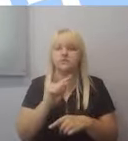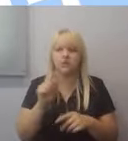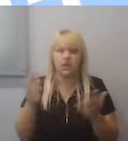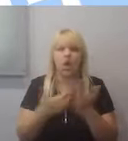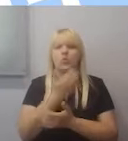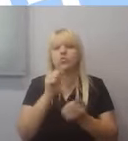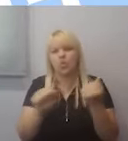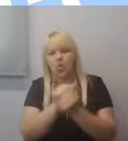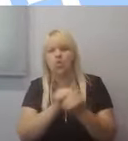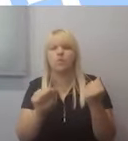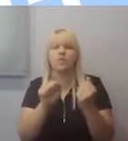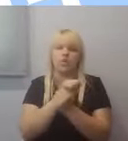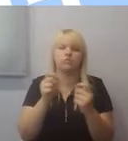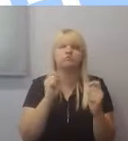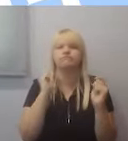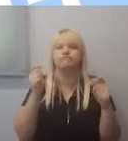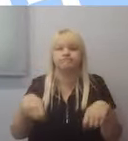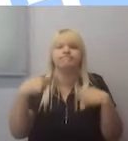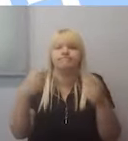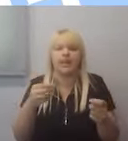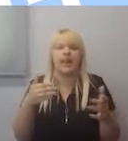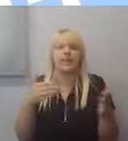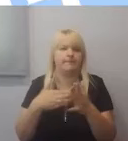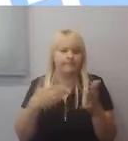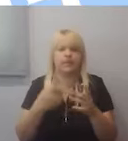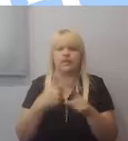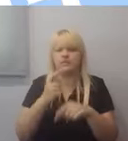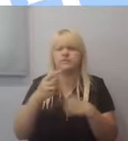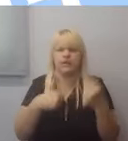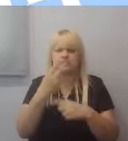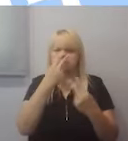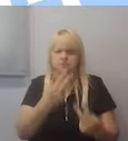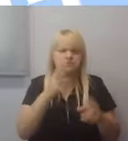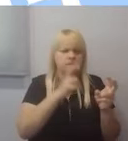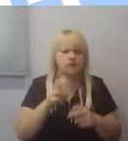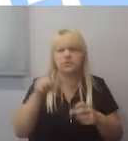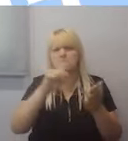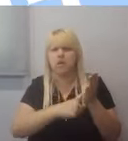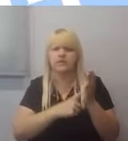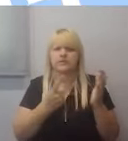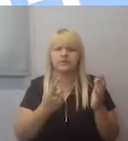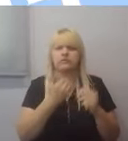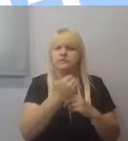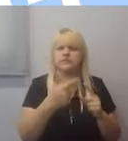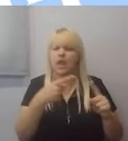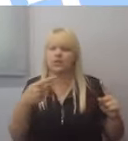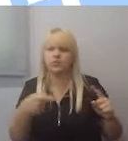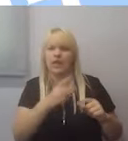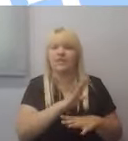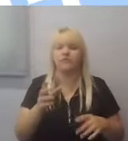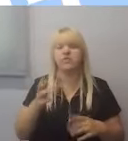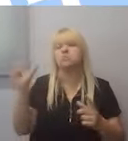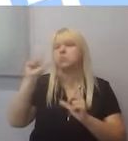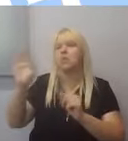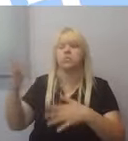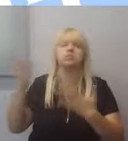bija limitēts tāpēc vienmēr skatāmies pārbaudām pases derīguma termiņus ja kā saka ne tikai kad jābrauc uz turciju vēl kaut kur bet arī ar arī ikdienā jo jo